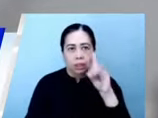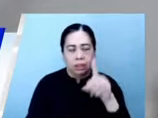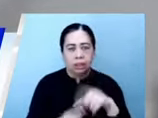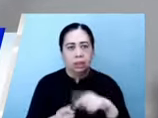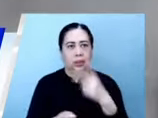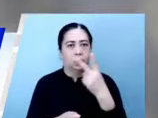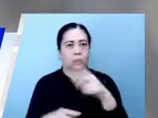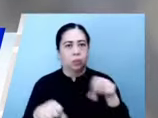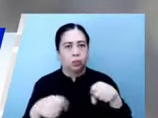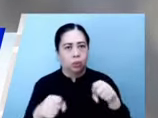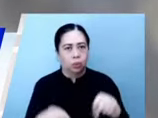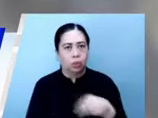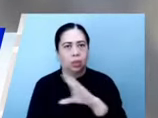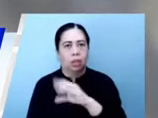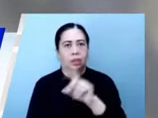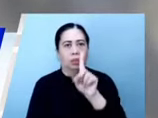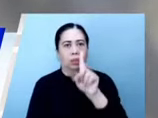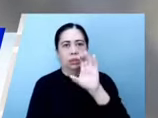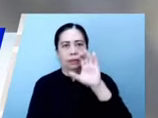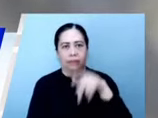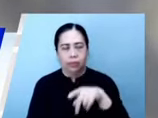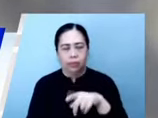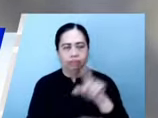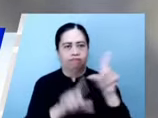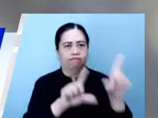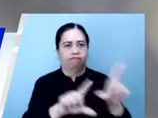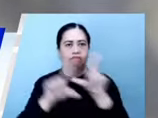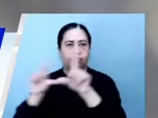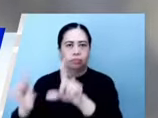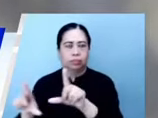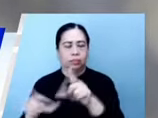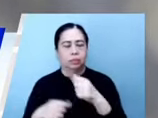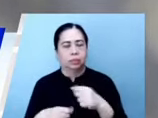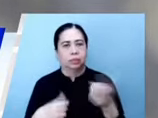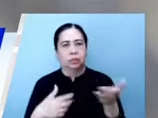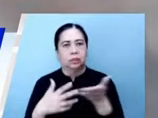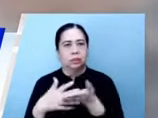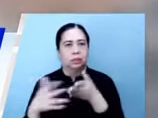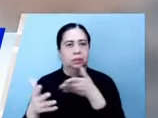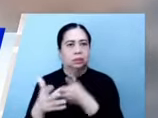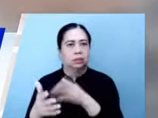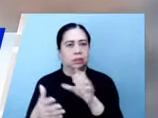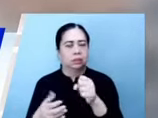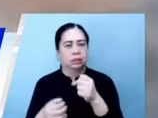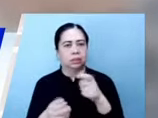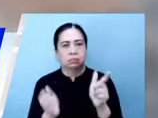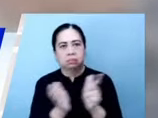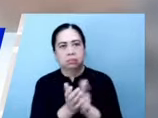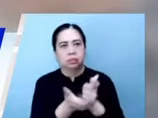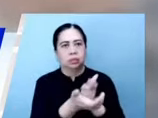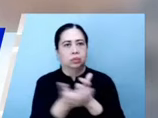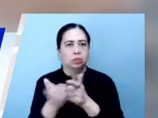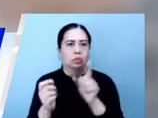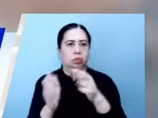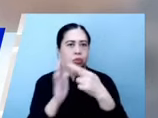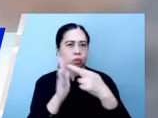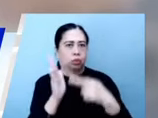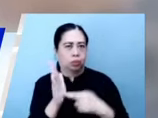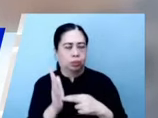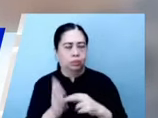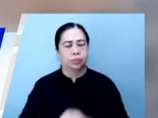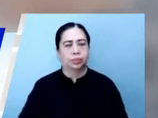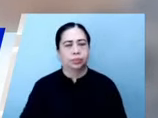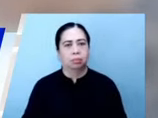isang cellphone. Maharap ang mga suspect sa kasong paglabag sa Comprehensive Firearms and Ammunition Regulation Act. Wala pang